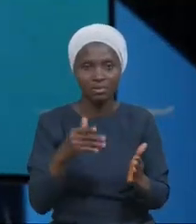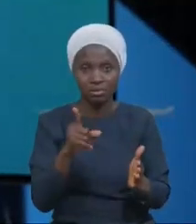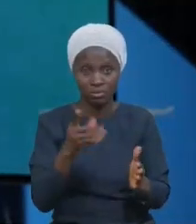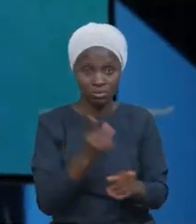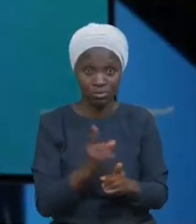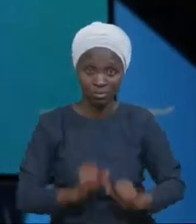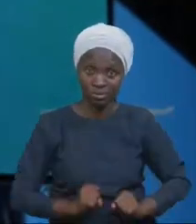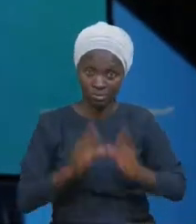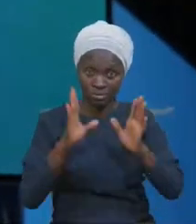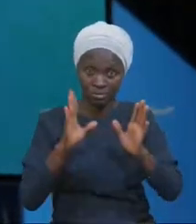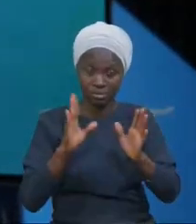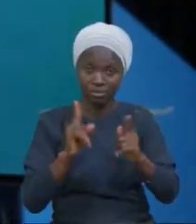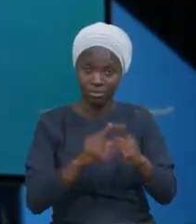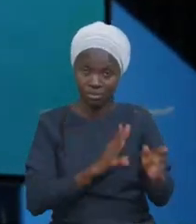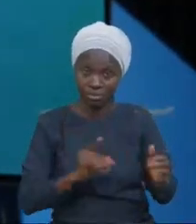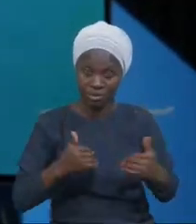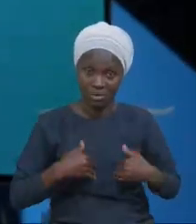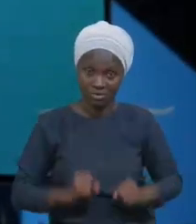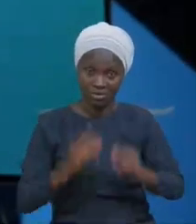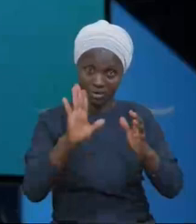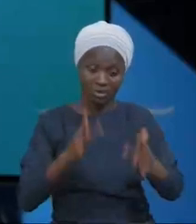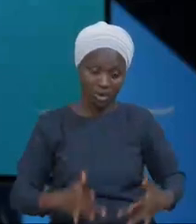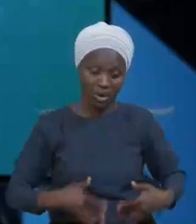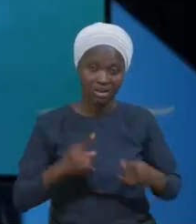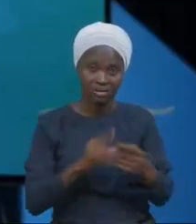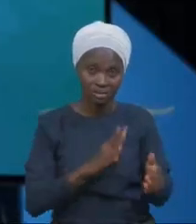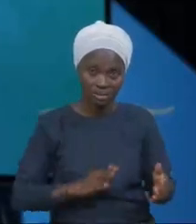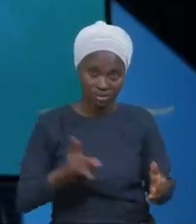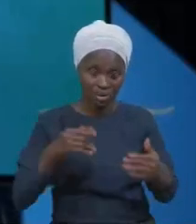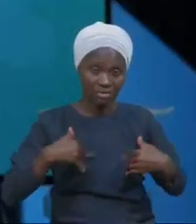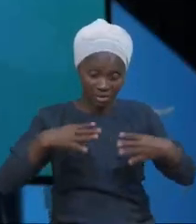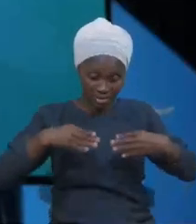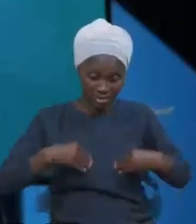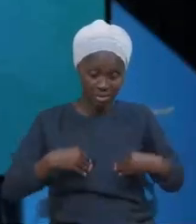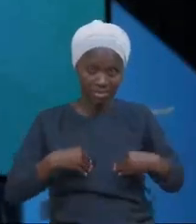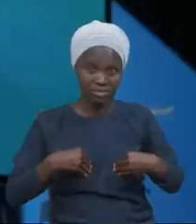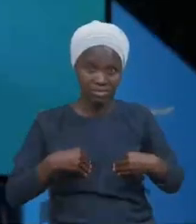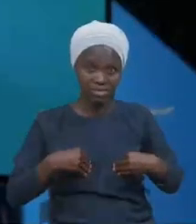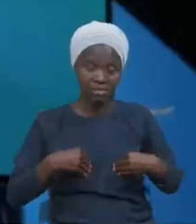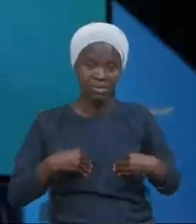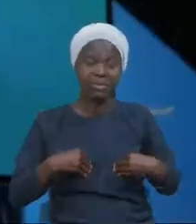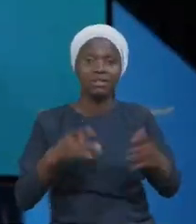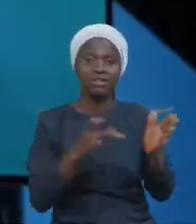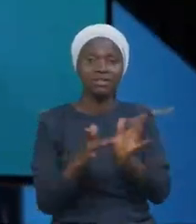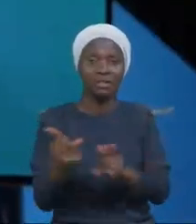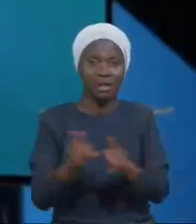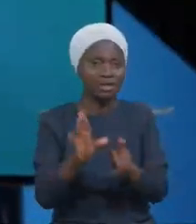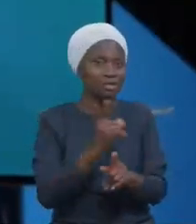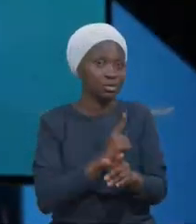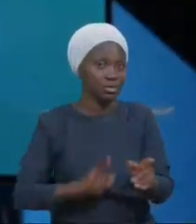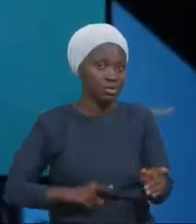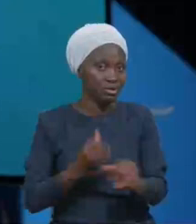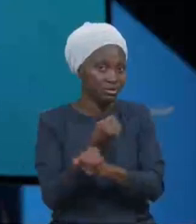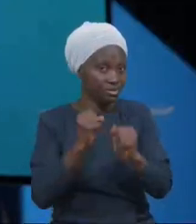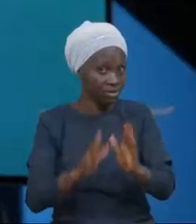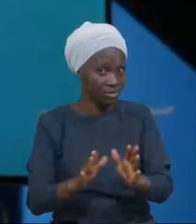Christ. Tu as accepté Jésus comme Seigneur et Sauveur personnel. Que tu sois sur Facebook, sur Twitter, sur YouTube ou